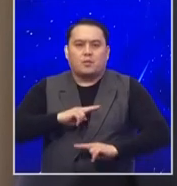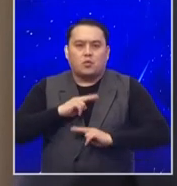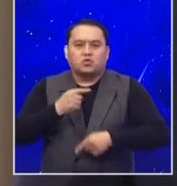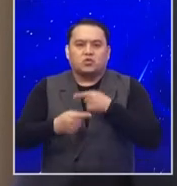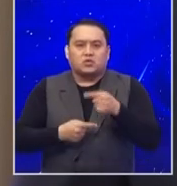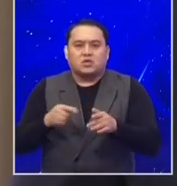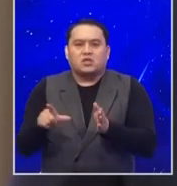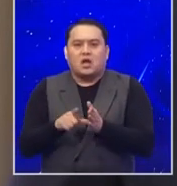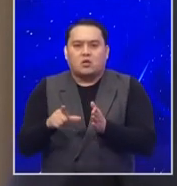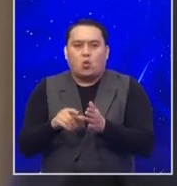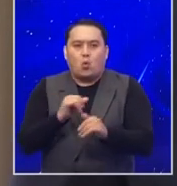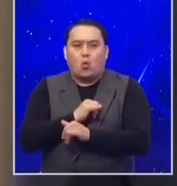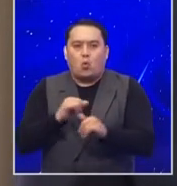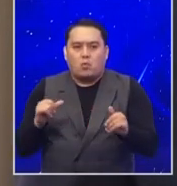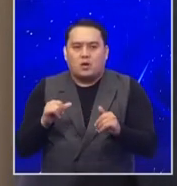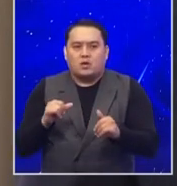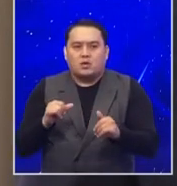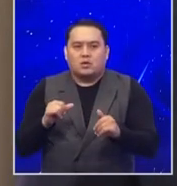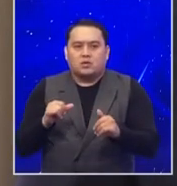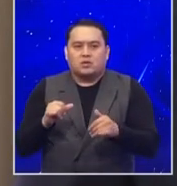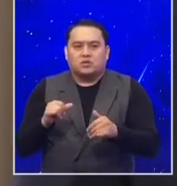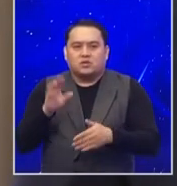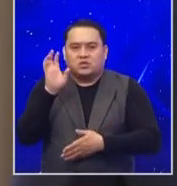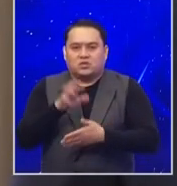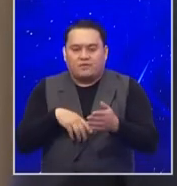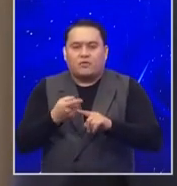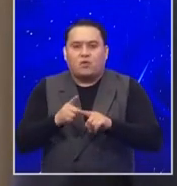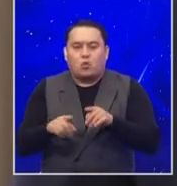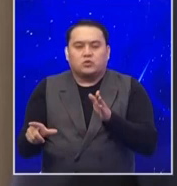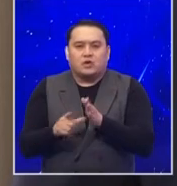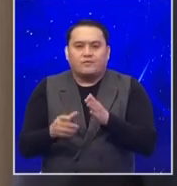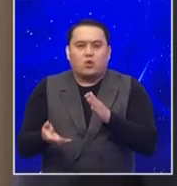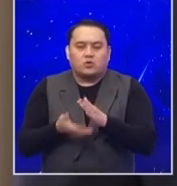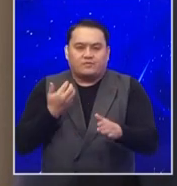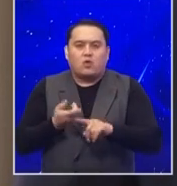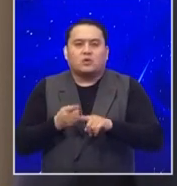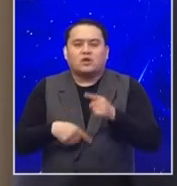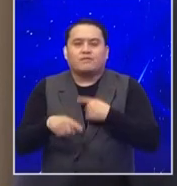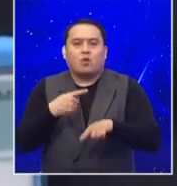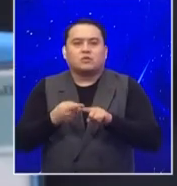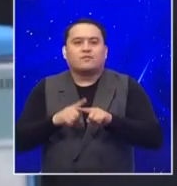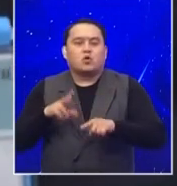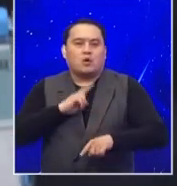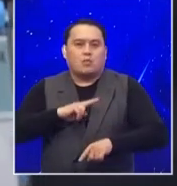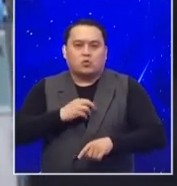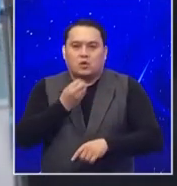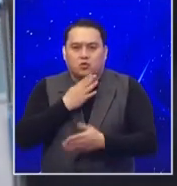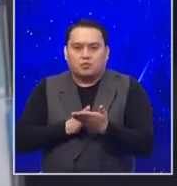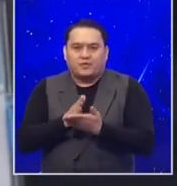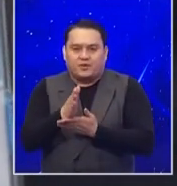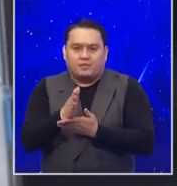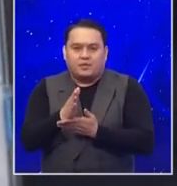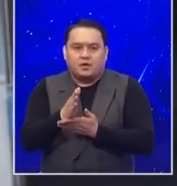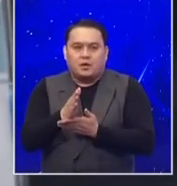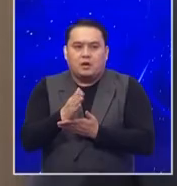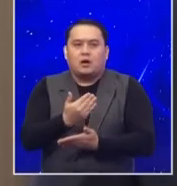через налоговую по увеличению 10-кратного налога за неиспользование земельных участков. В этом направлении работа хорошо идет. А